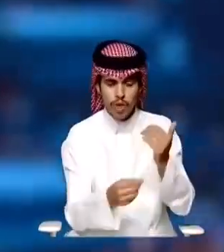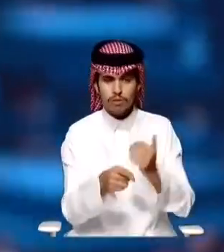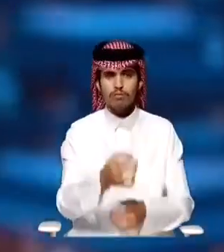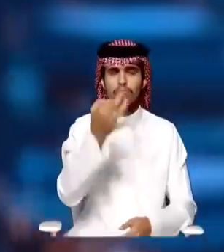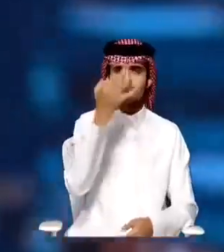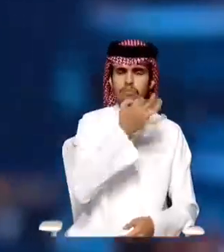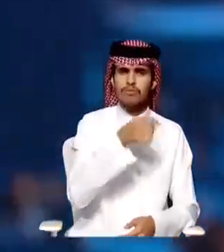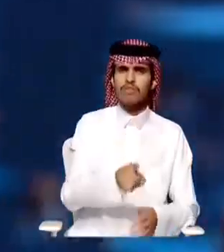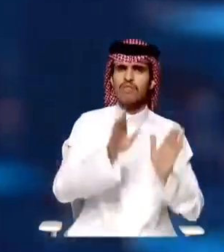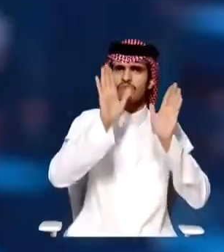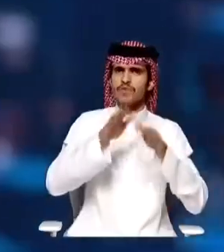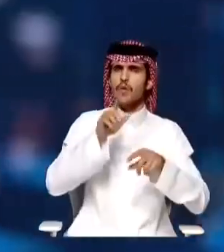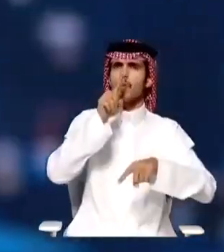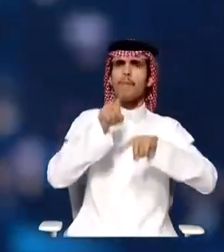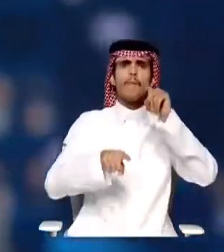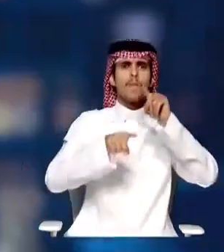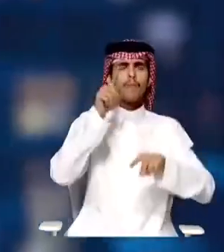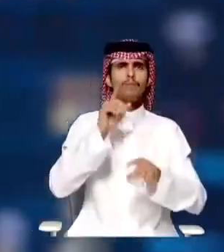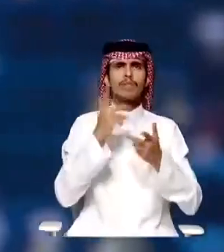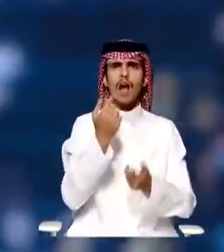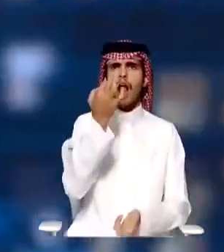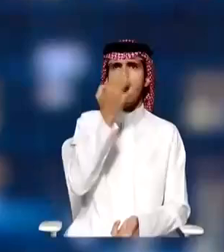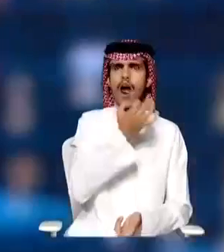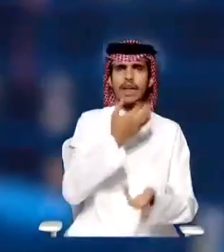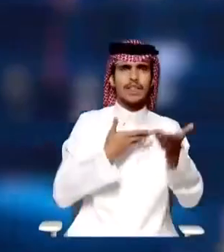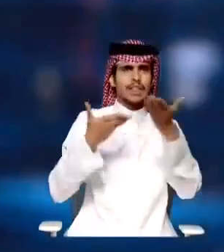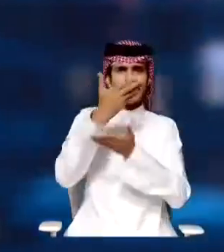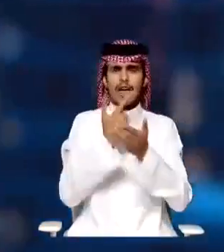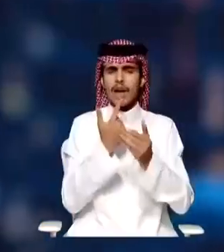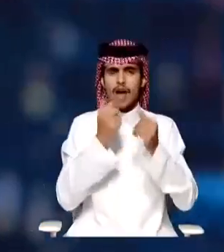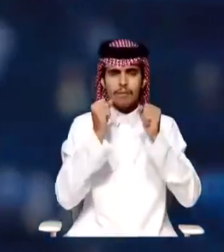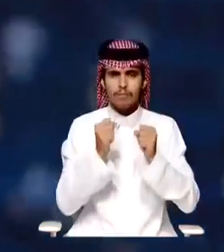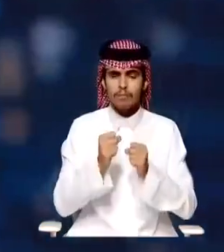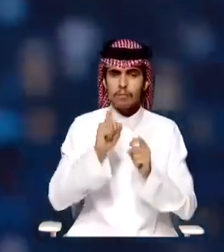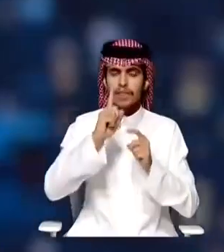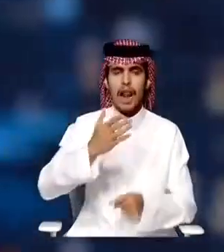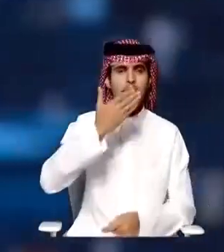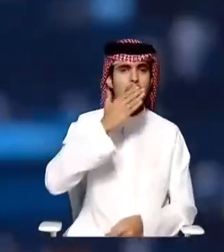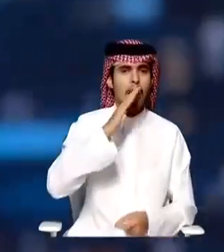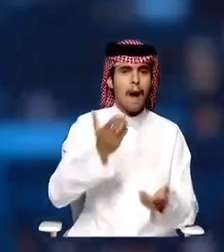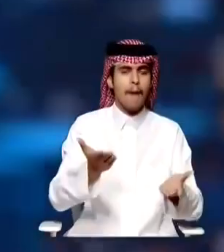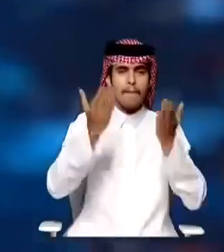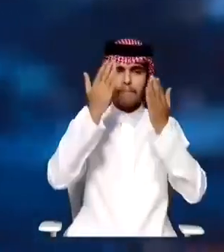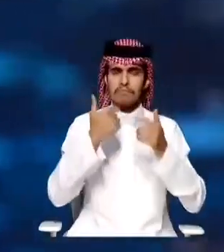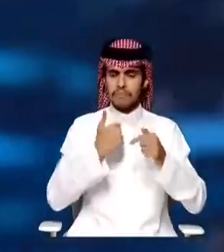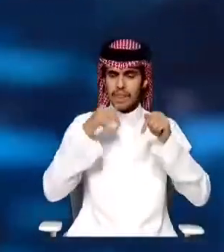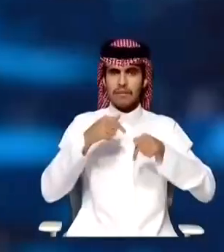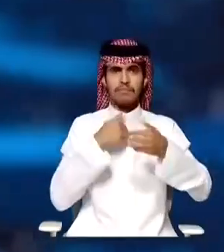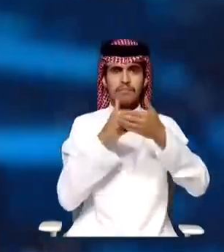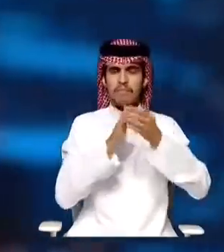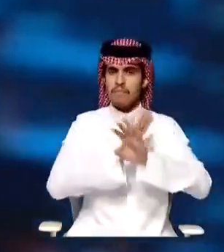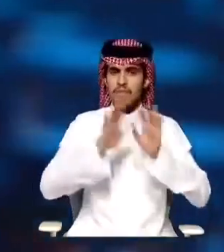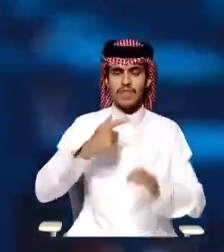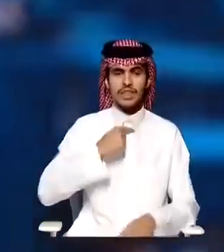يواجهون اشكاليه التكلم والتحدث مع الاخرين فالحمد لله لم نواجه الاشكاليه الان الحمد لله خمسه اخوان